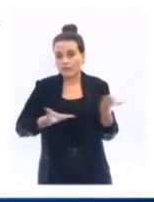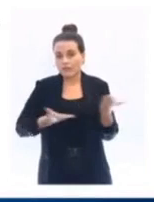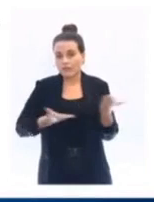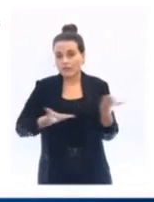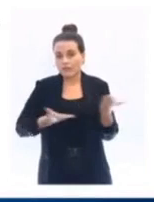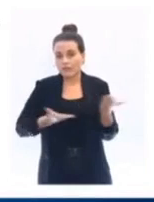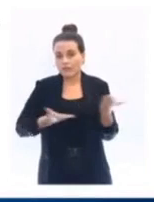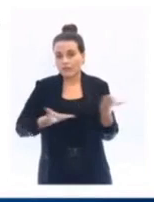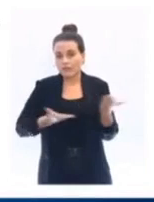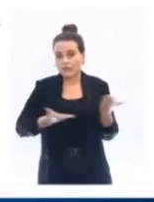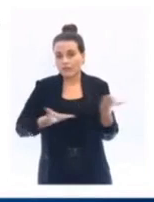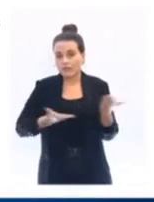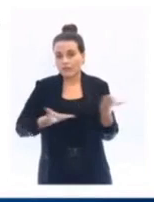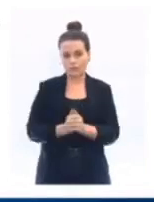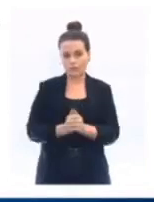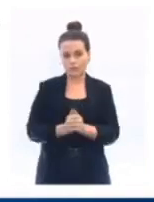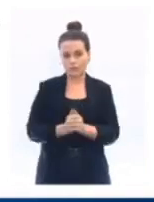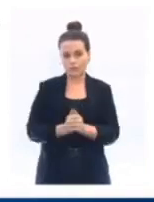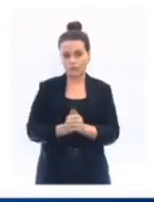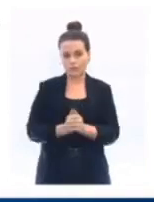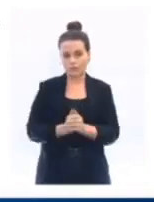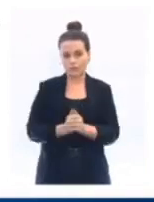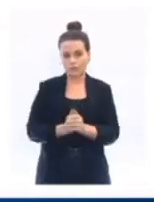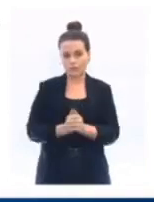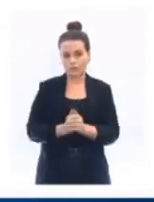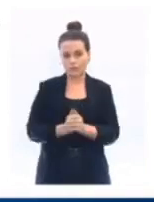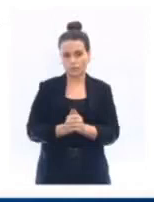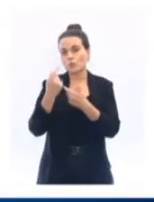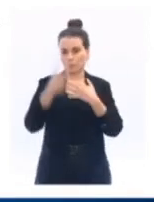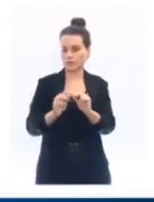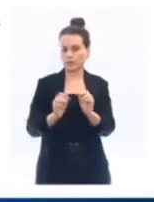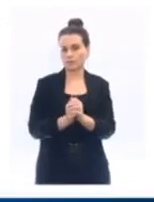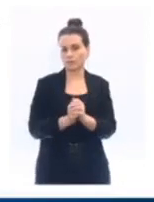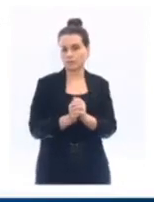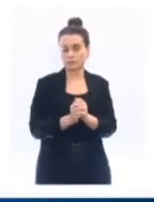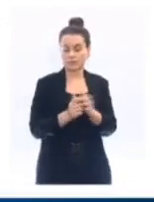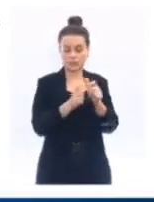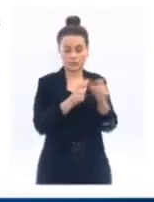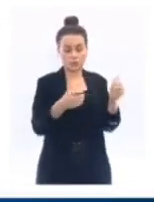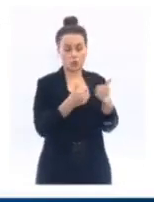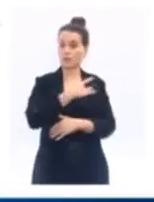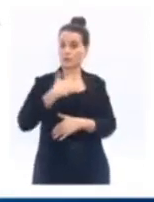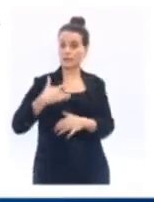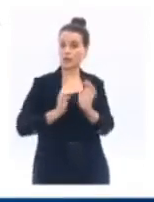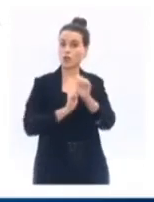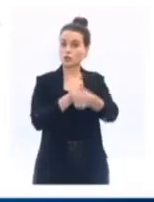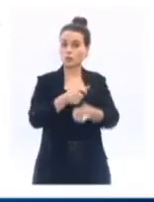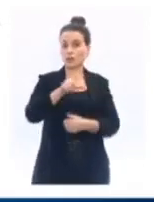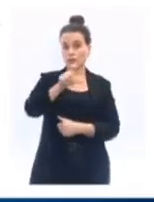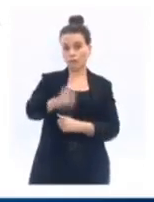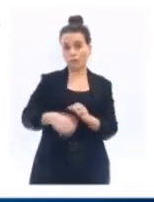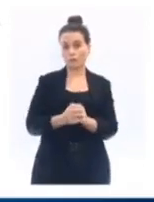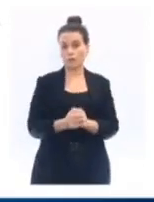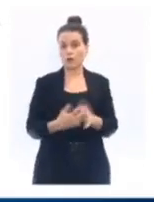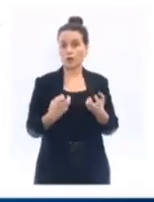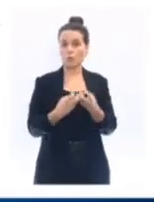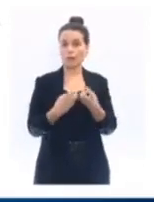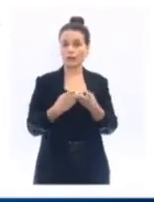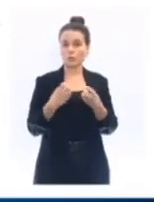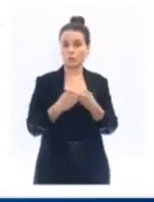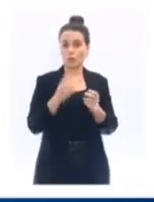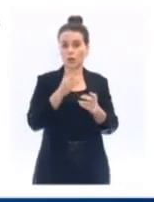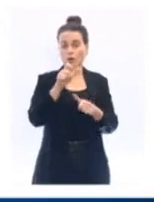les protocoles sanitaires en vigueur, notamment la mise en place de jauges. Les commerces fermés,